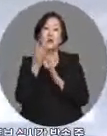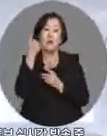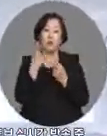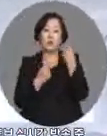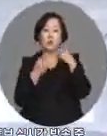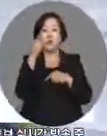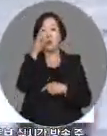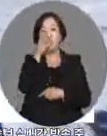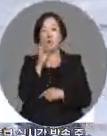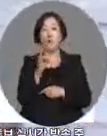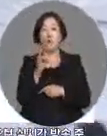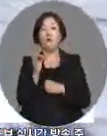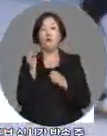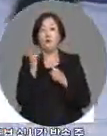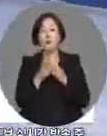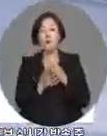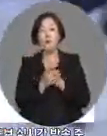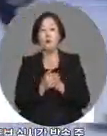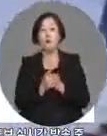하시면 아마 그